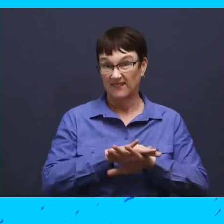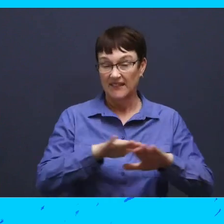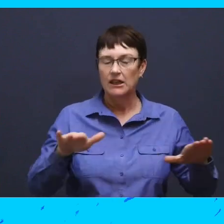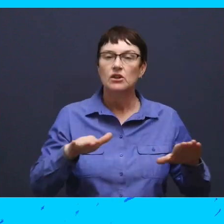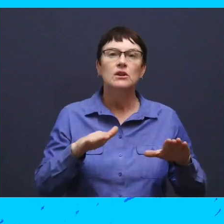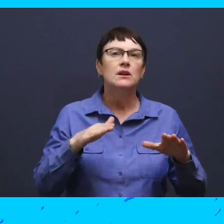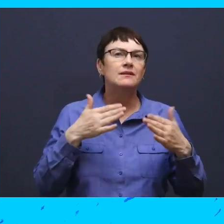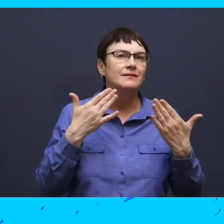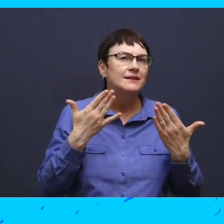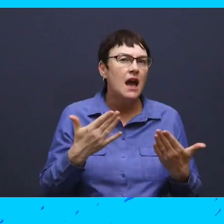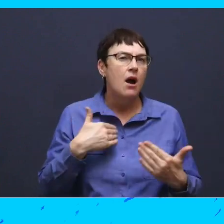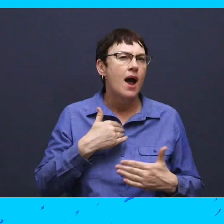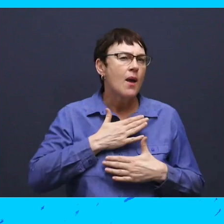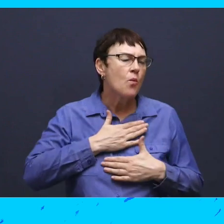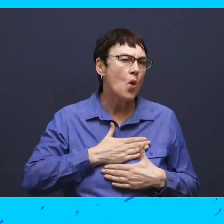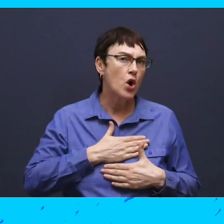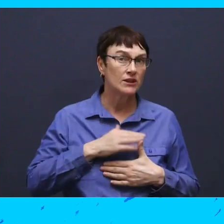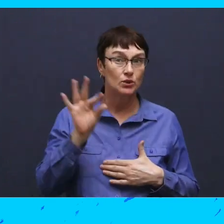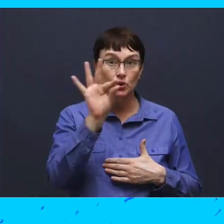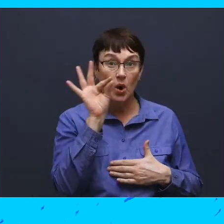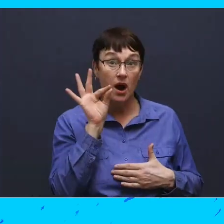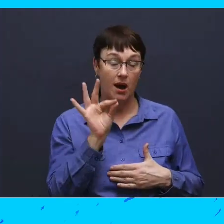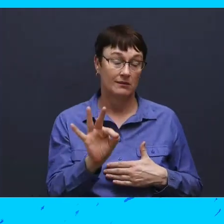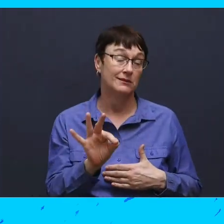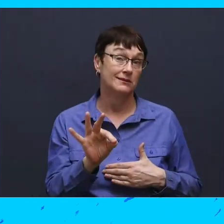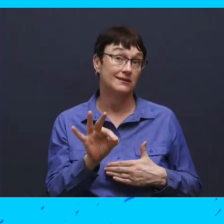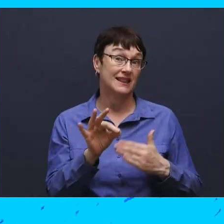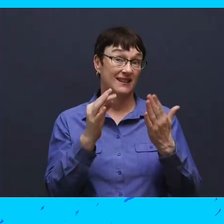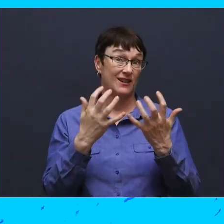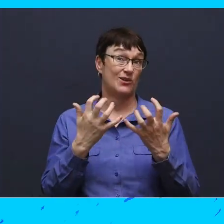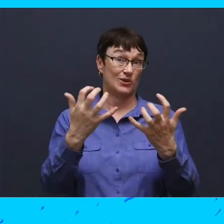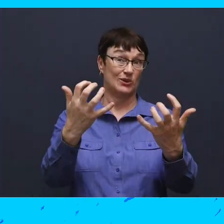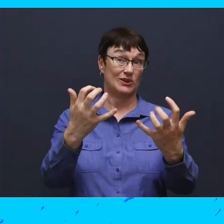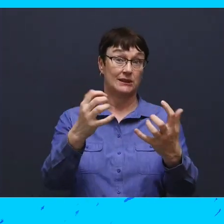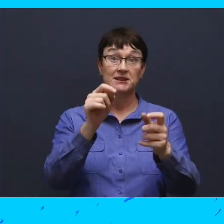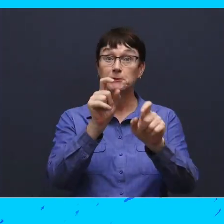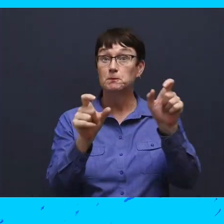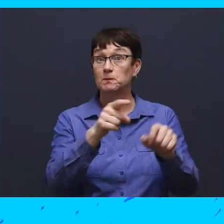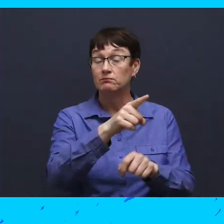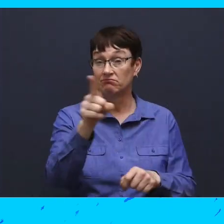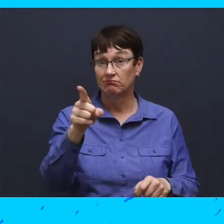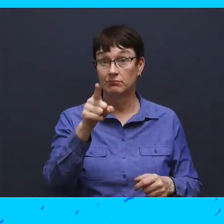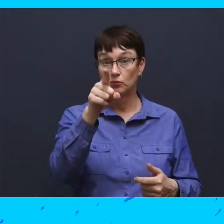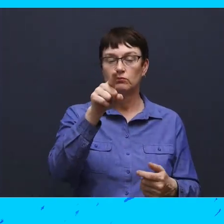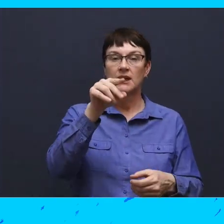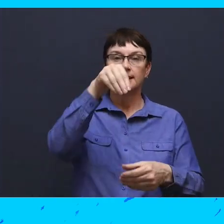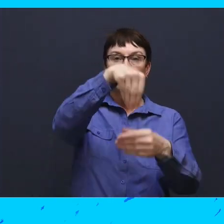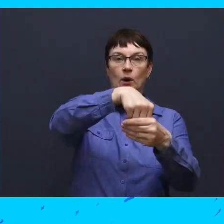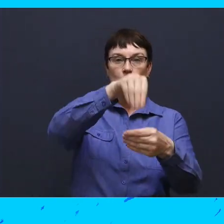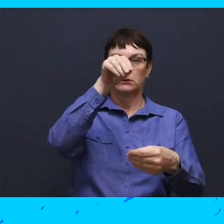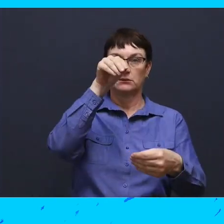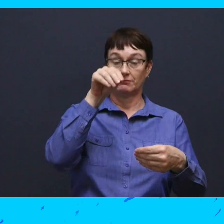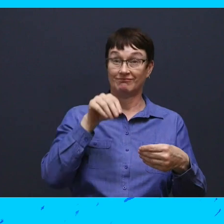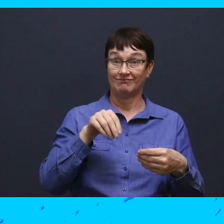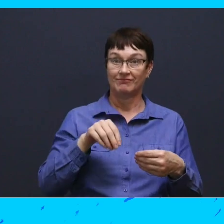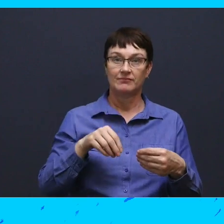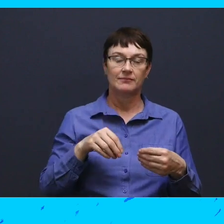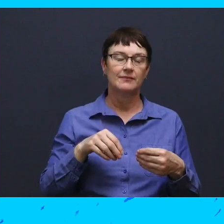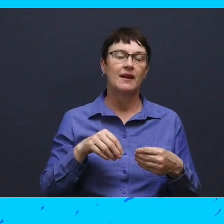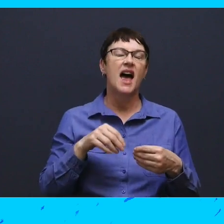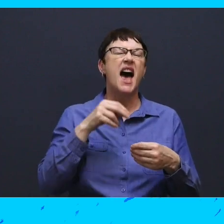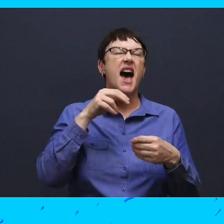différents piliers ne peuvent pas être atteintes seulement avec une personne. Je voudrais savoir